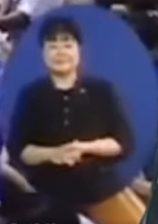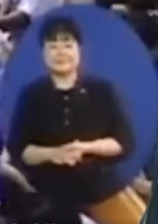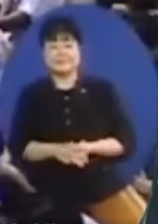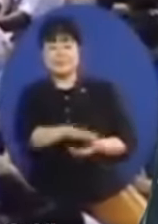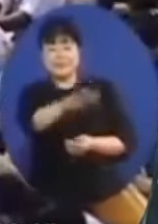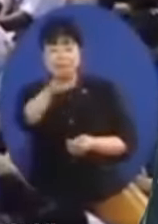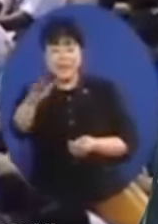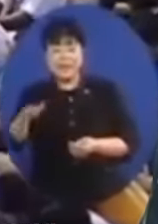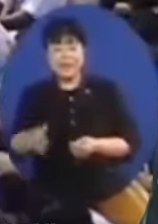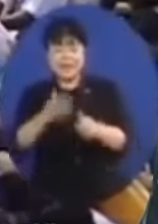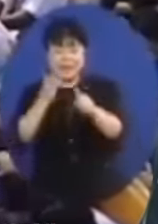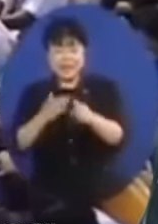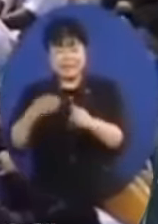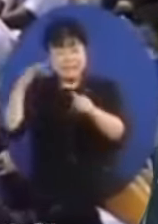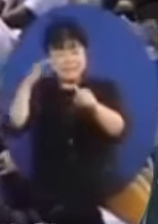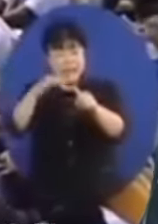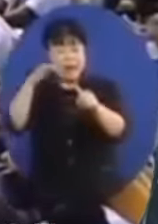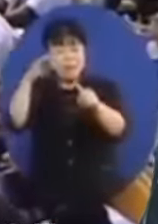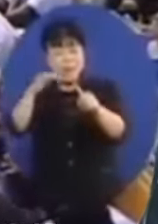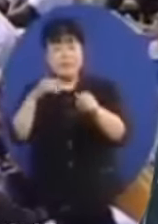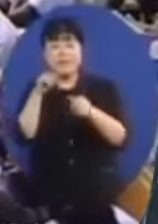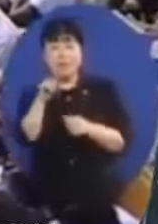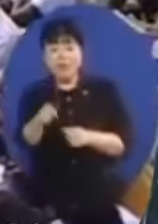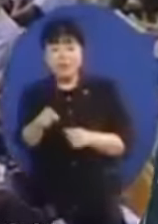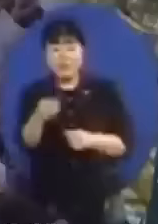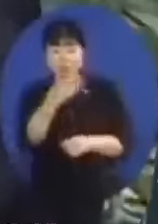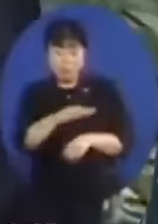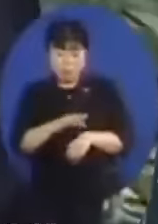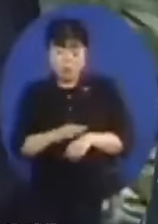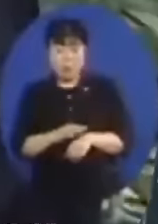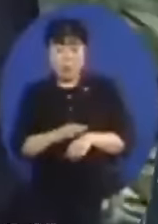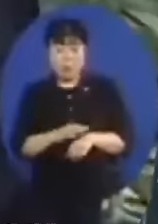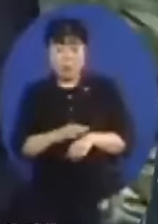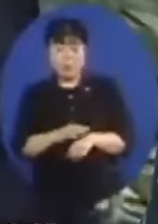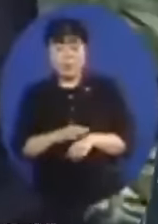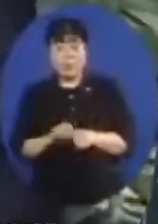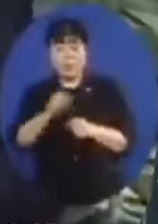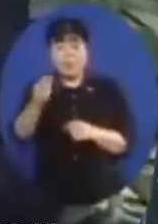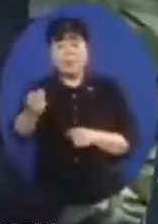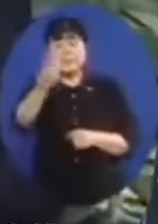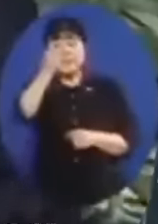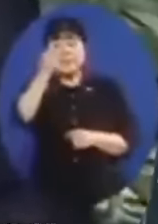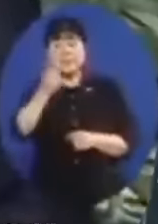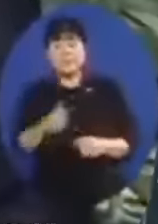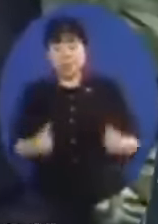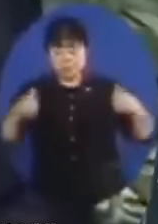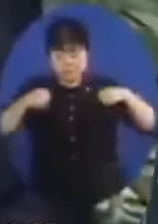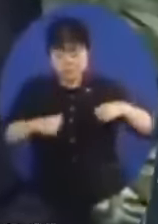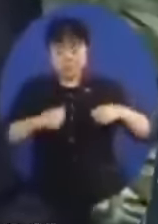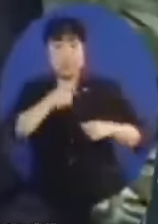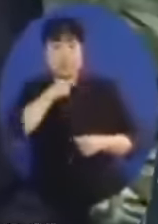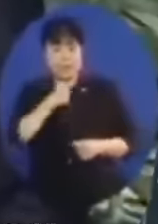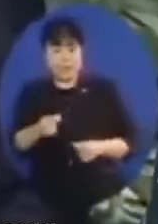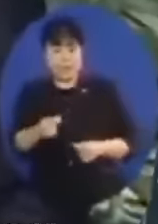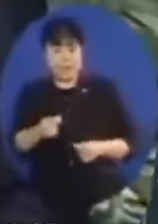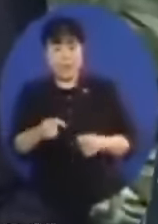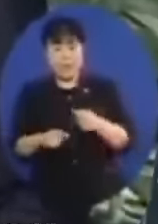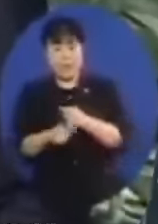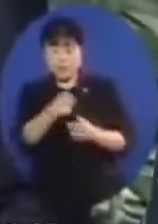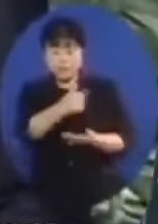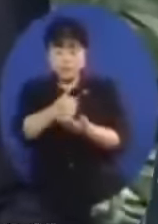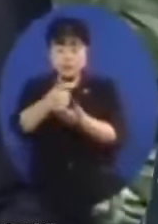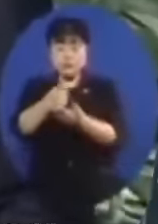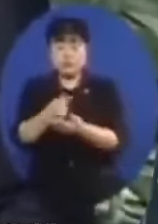우리가 간절히 사모하는 것은 이 육체가 영원한 생명으로 드림길을 원한다. 그건 왜냐?